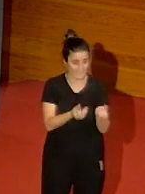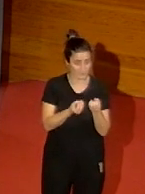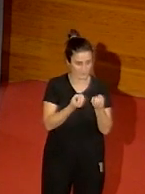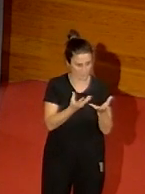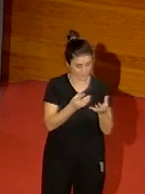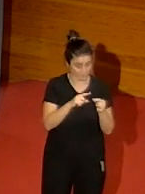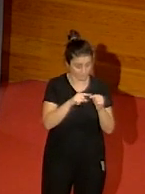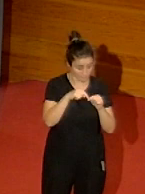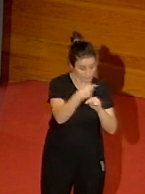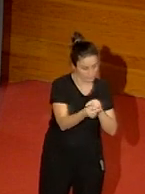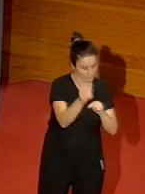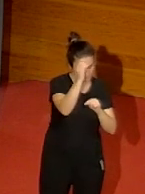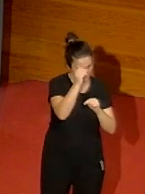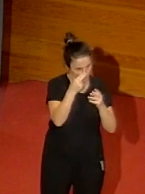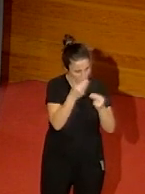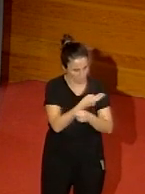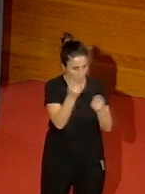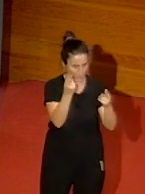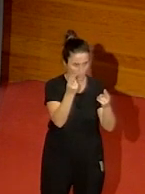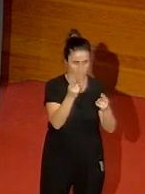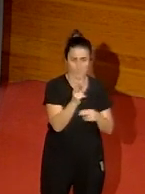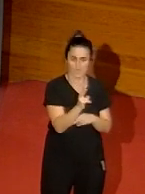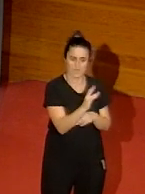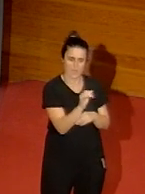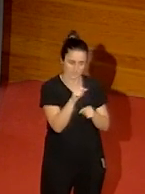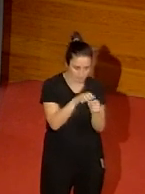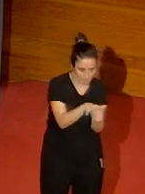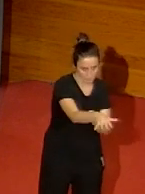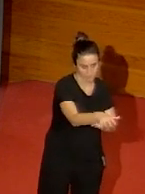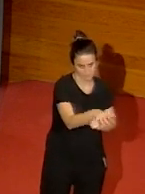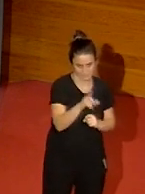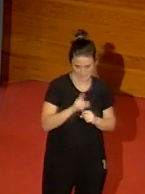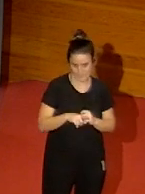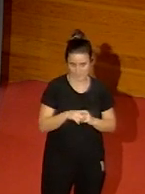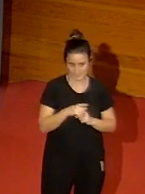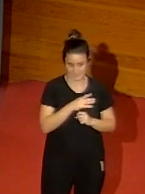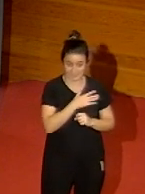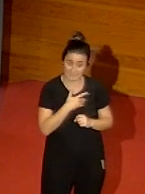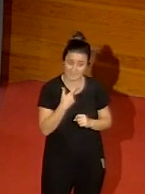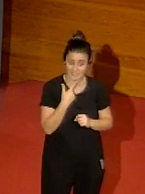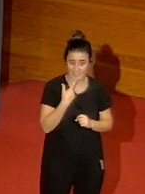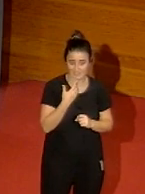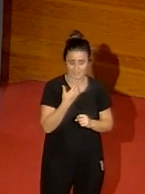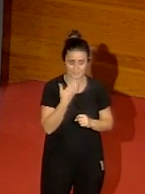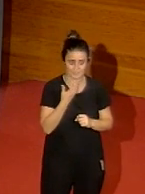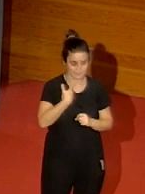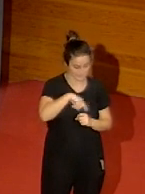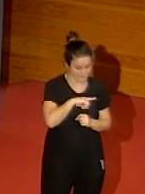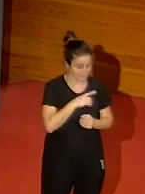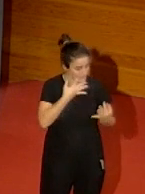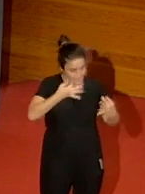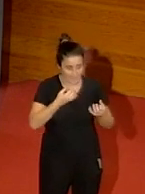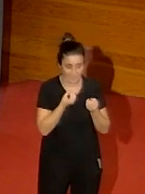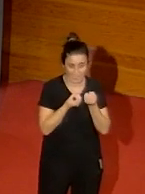badu normalean, geroz eta gutxiago agian, baina badu eragina, edo errealitatea kontatzeko eta prisma